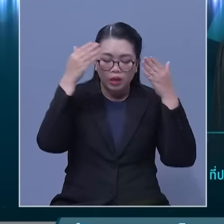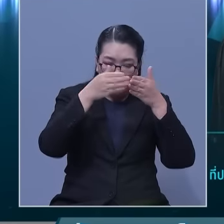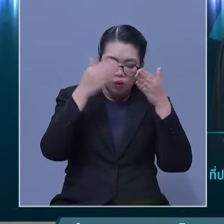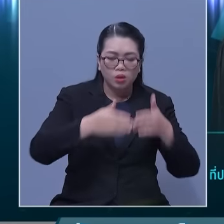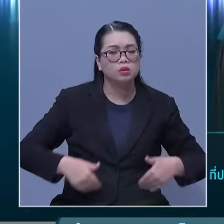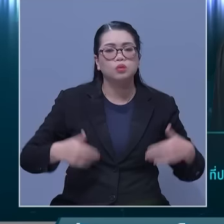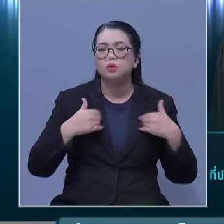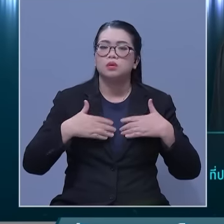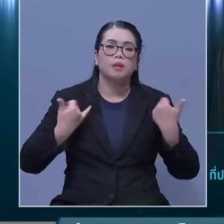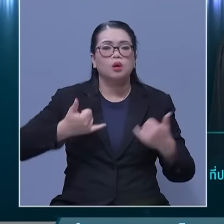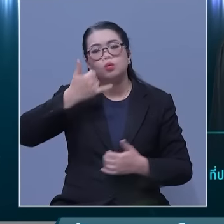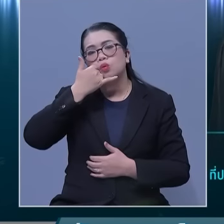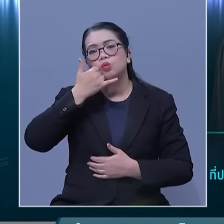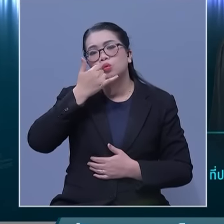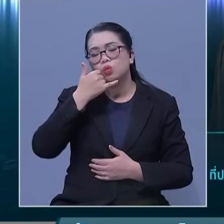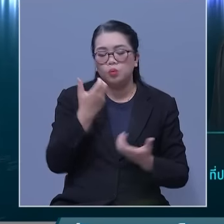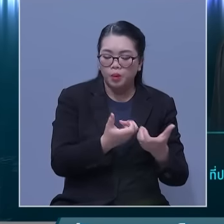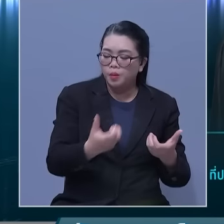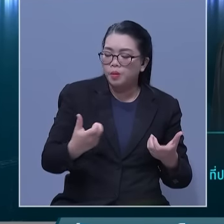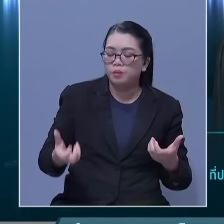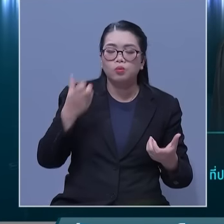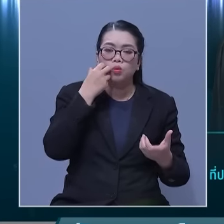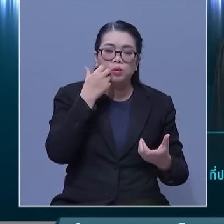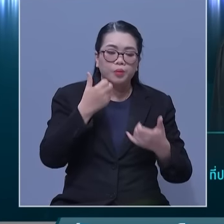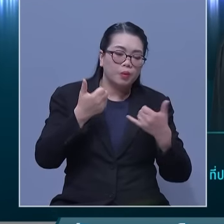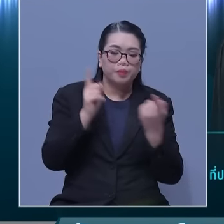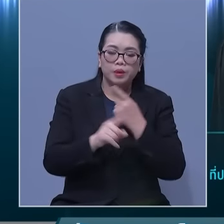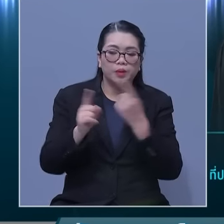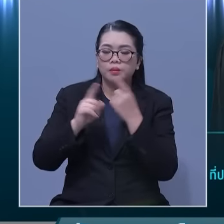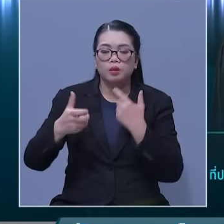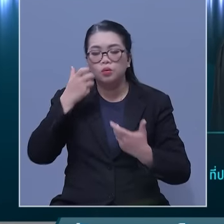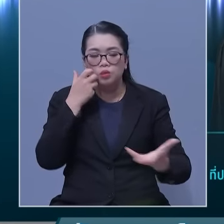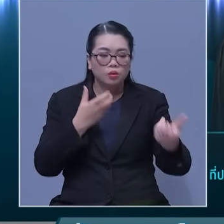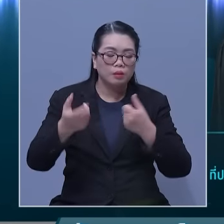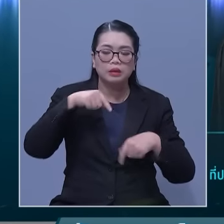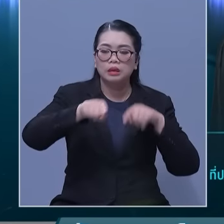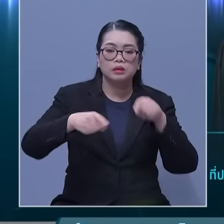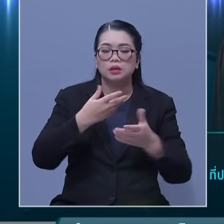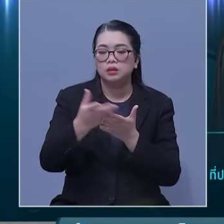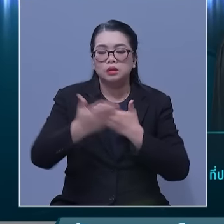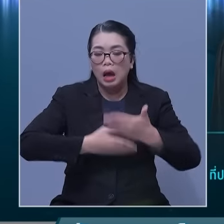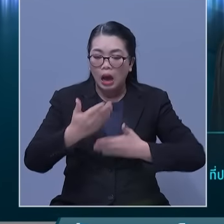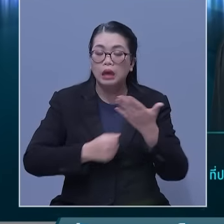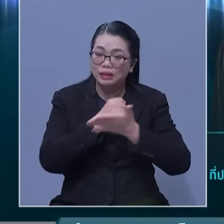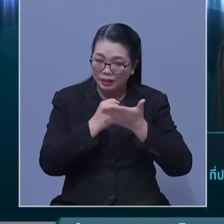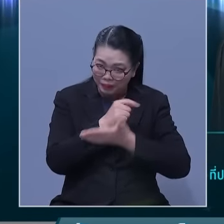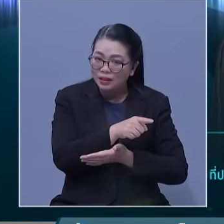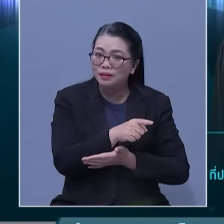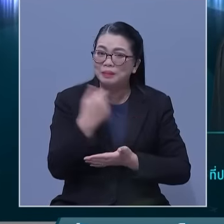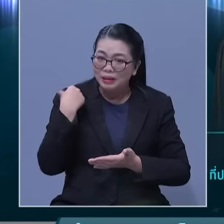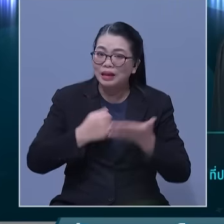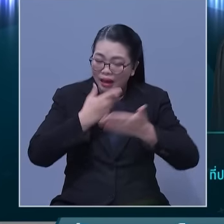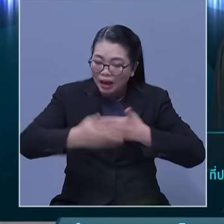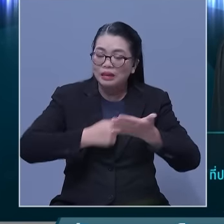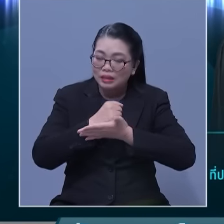ใช้โทรศัพท์เครื่องอื่นๆนะครับเครื่องนั้นเครื่องนี้ของคนนั้นคนนี้สั่งซื้อขายยาเสพติดอยู่อืม